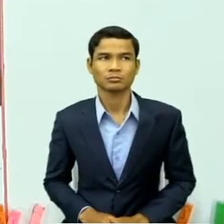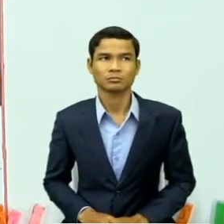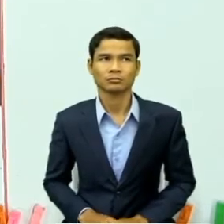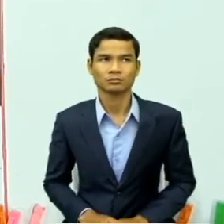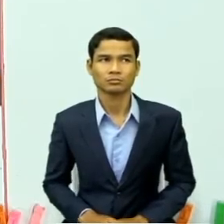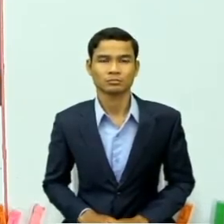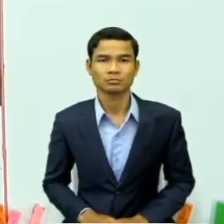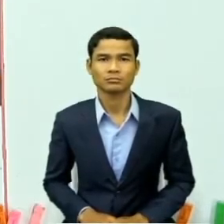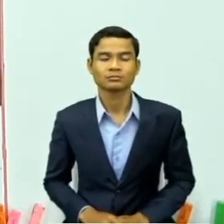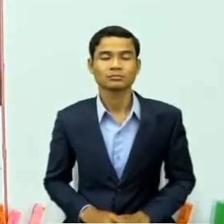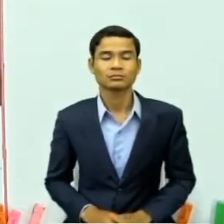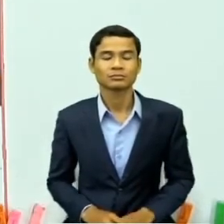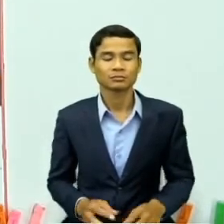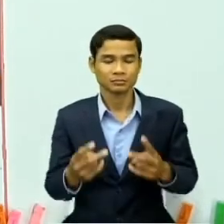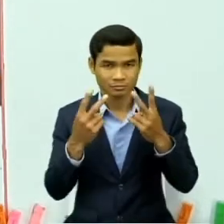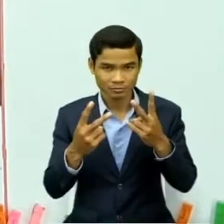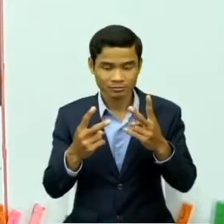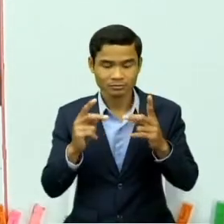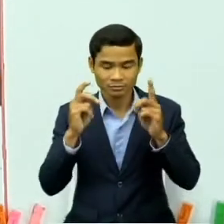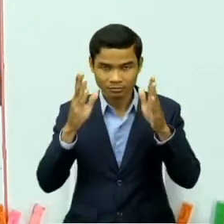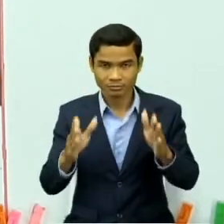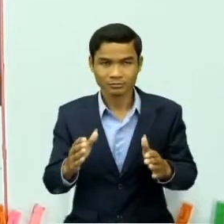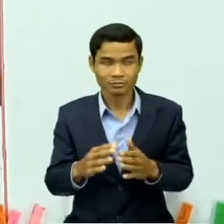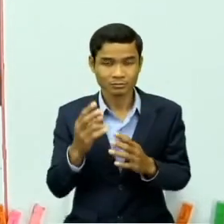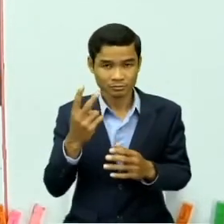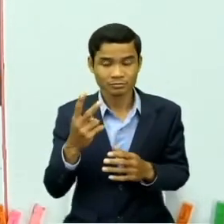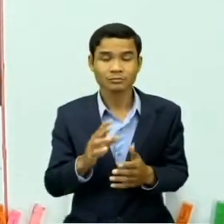chà con chà mơ là bá rộng nẹ kru